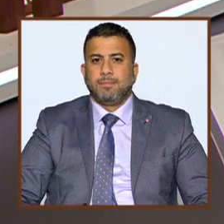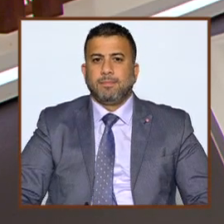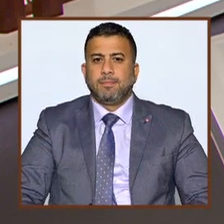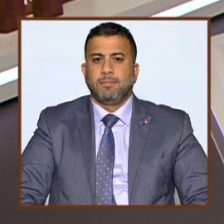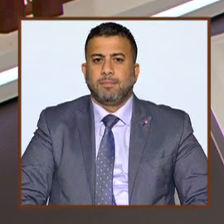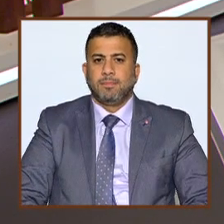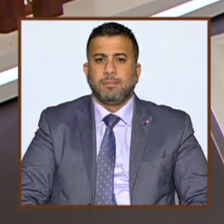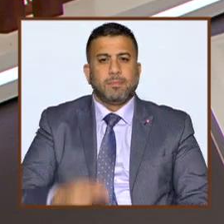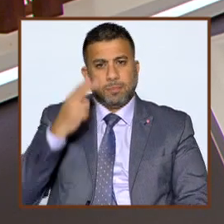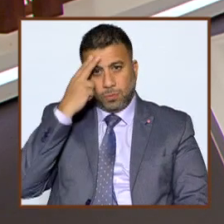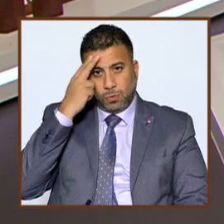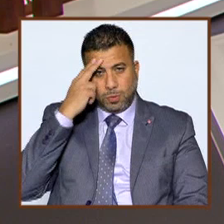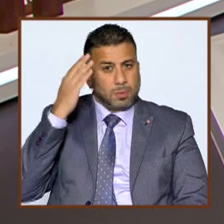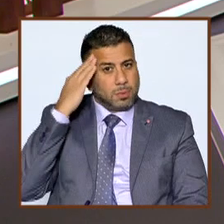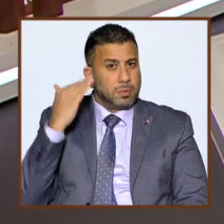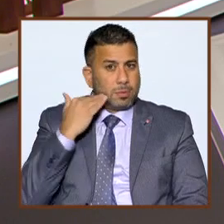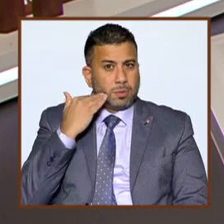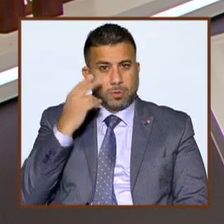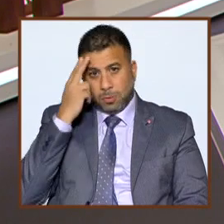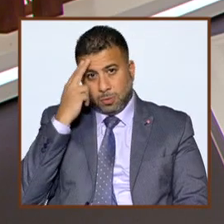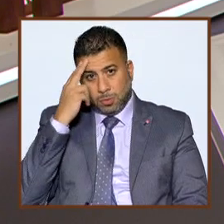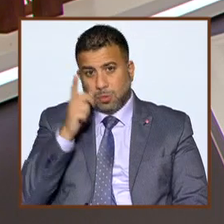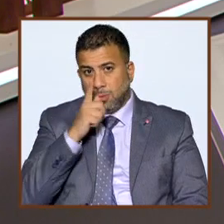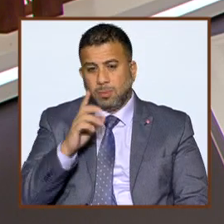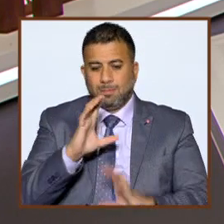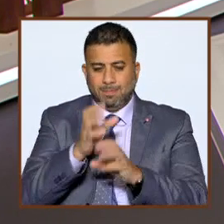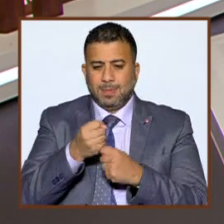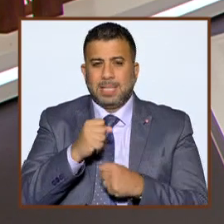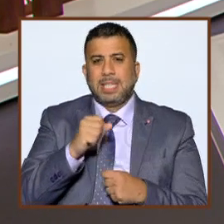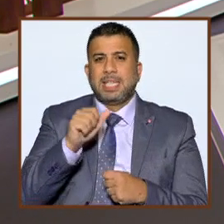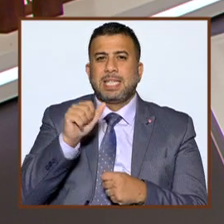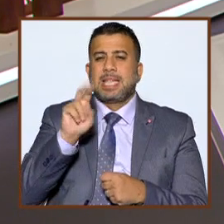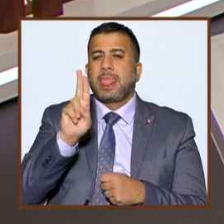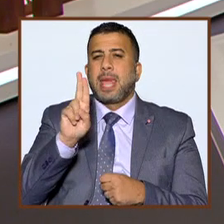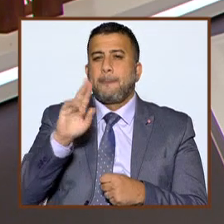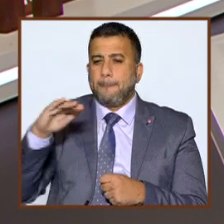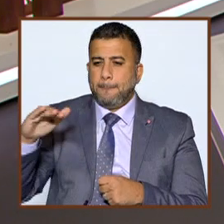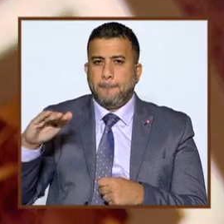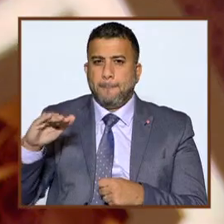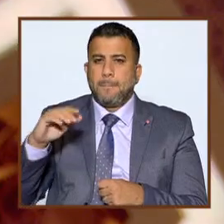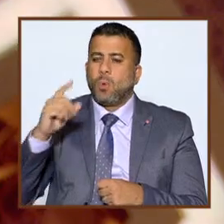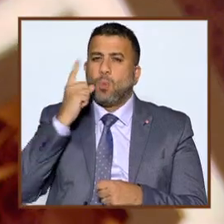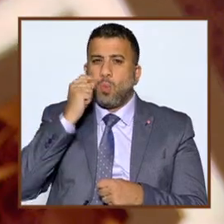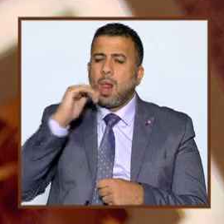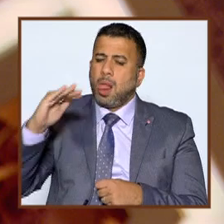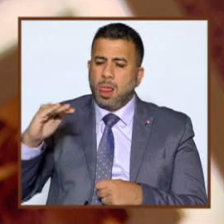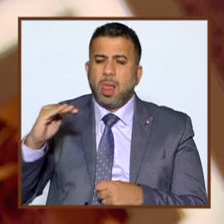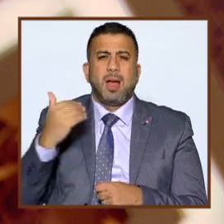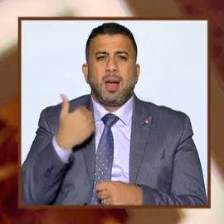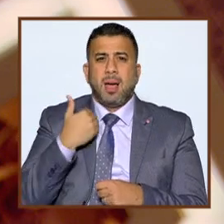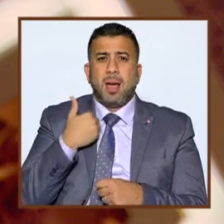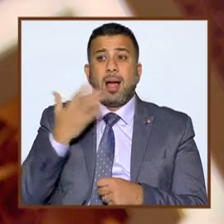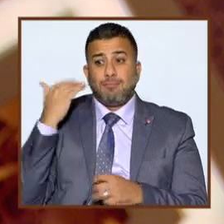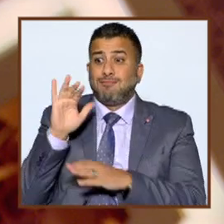طيب حمدة من السعودية بارك الله فيها تسأل تقول أنا كفلت يتيم وتقول اليتيم ما زال صغيرا وأنا أريد